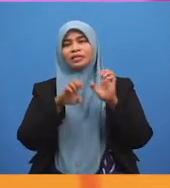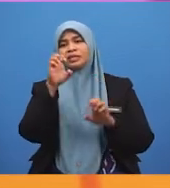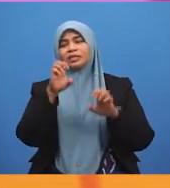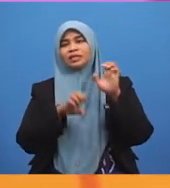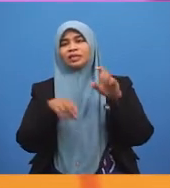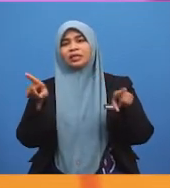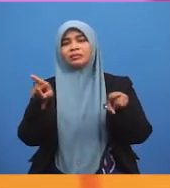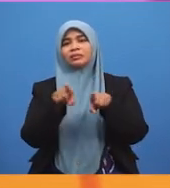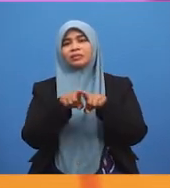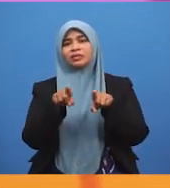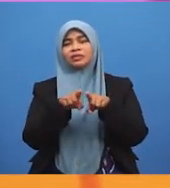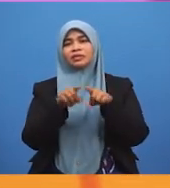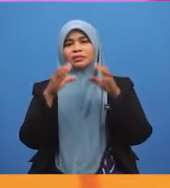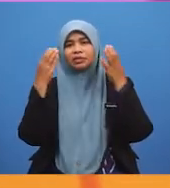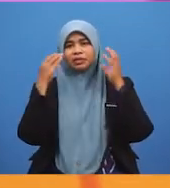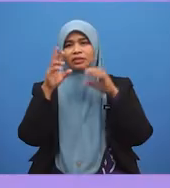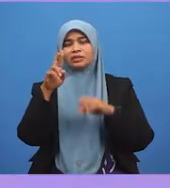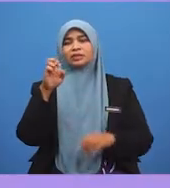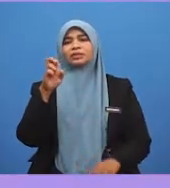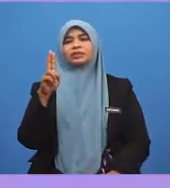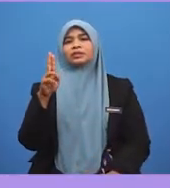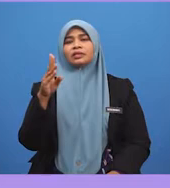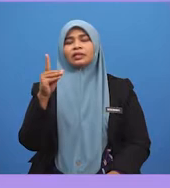bersama-sama Cikgu Red.